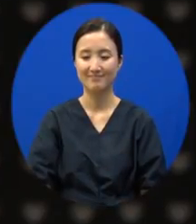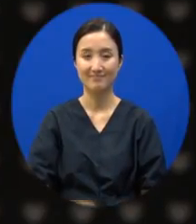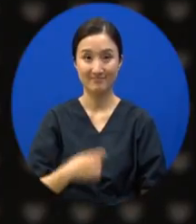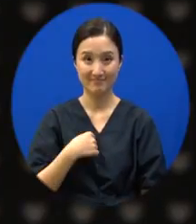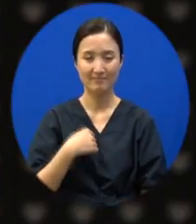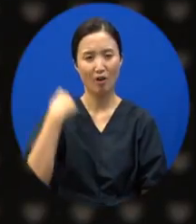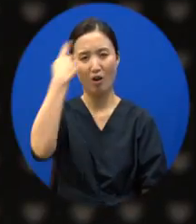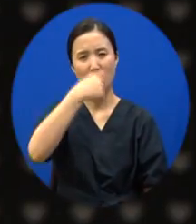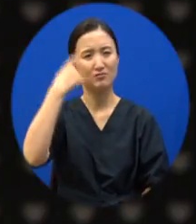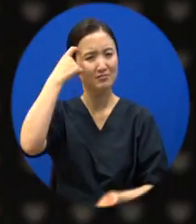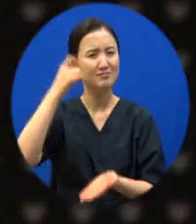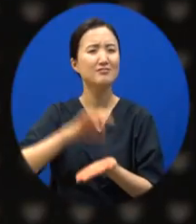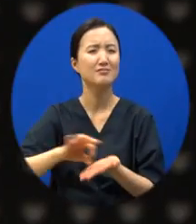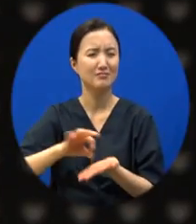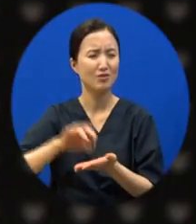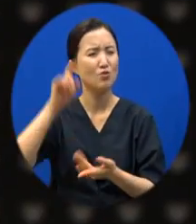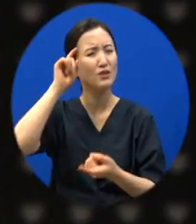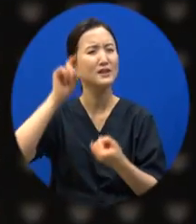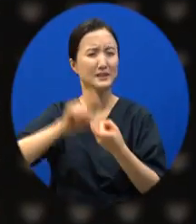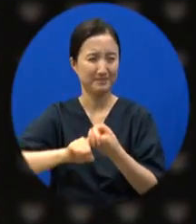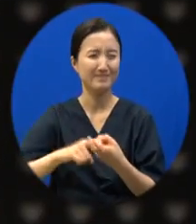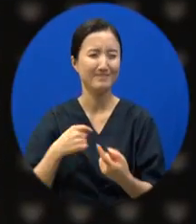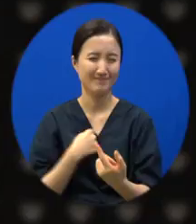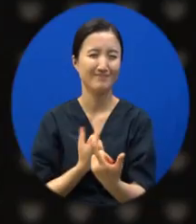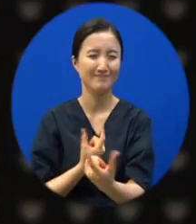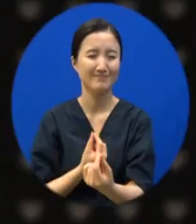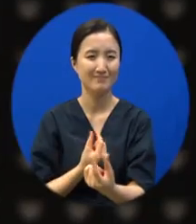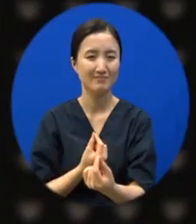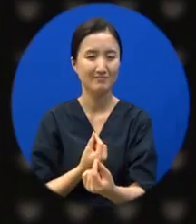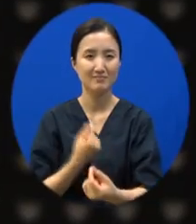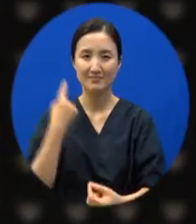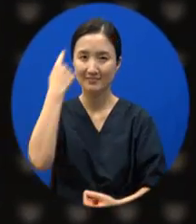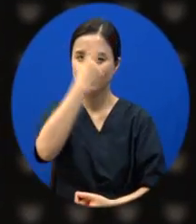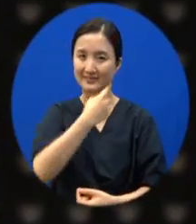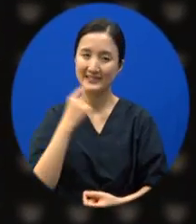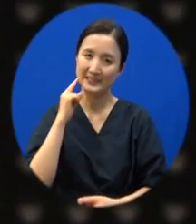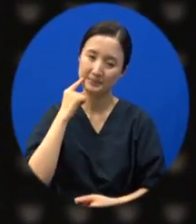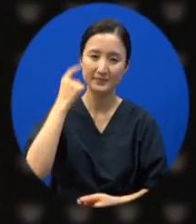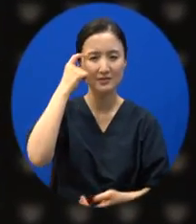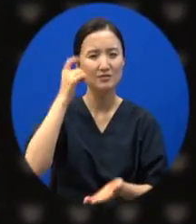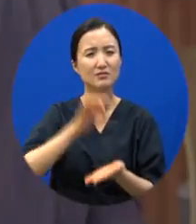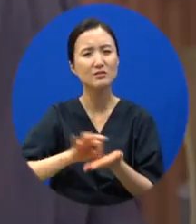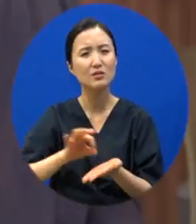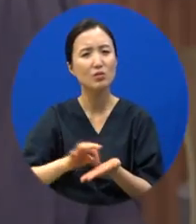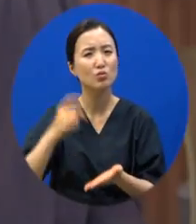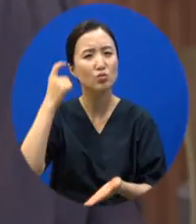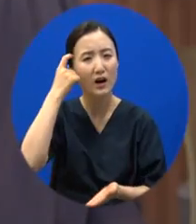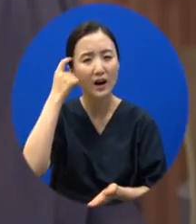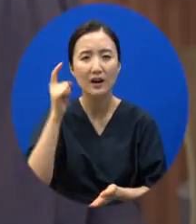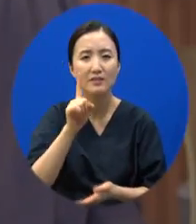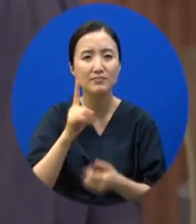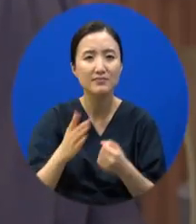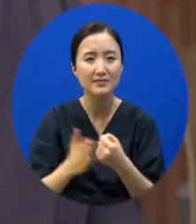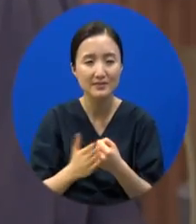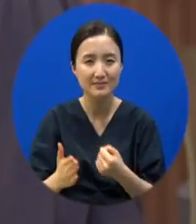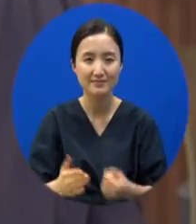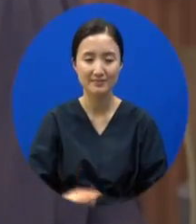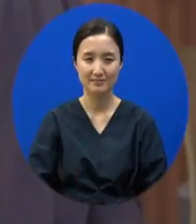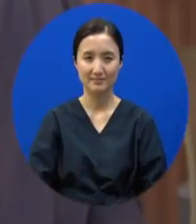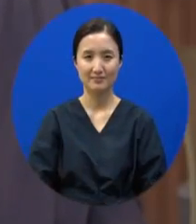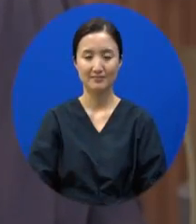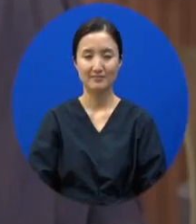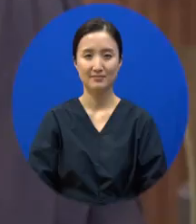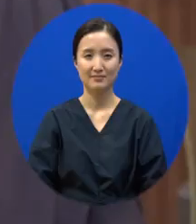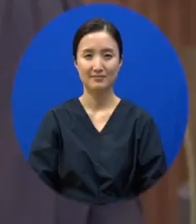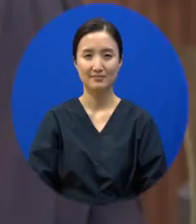저도 외모관리에 굉장히 관심이 많은 사람이다 보니까 우리가 외모관리를 대체 왜 하는 걸까? 왜 하는 걸까요? 누구 때문에